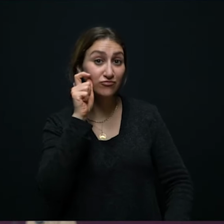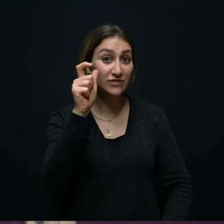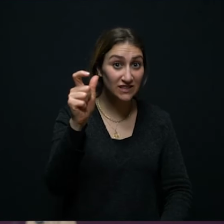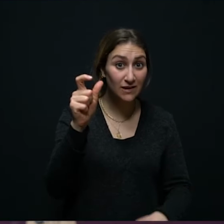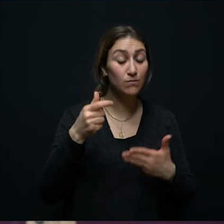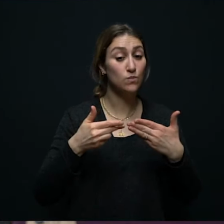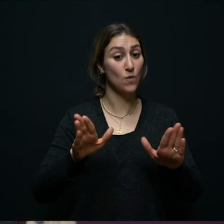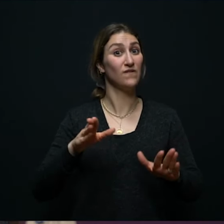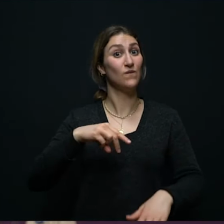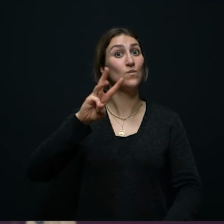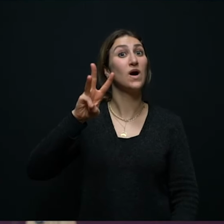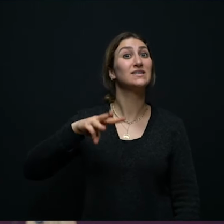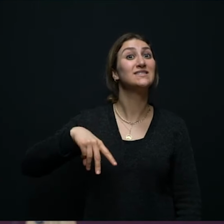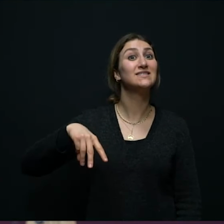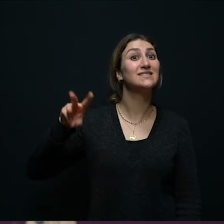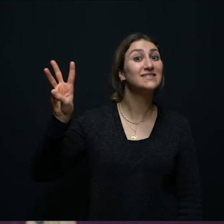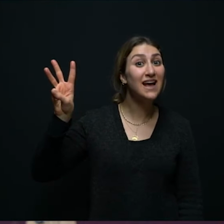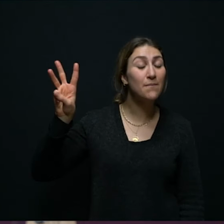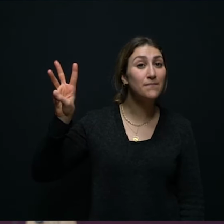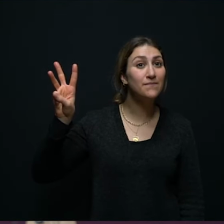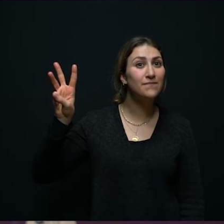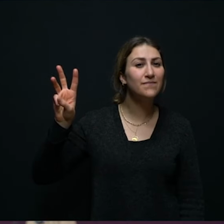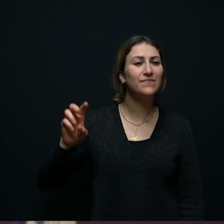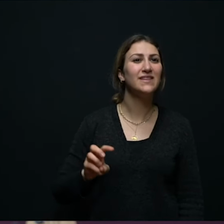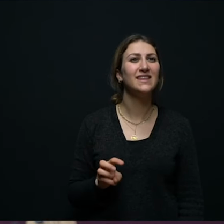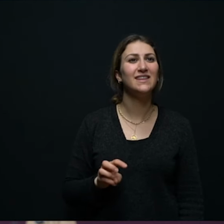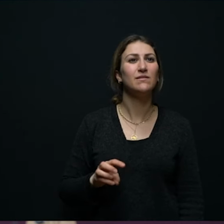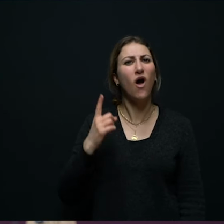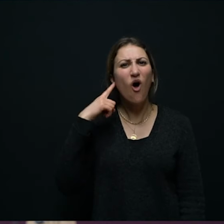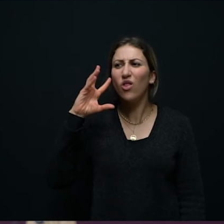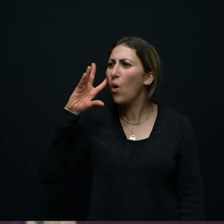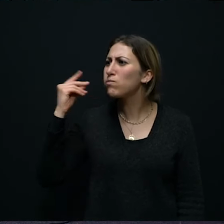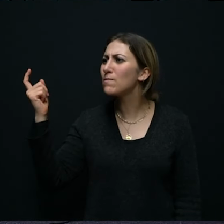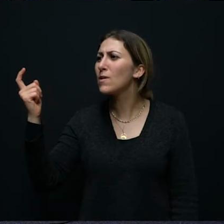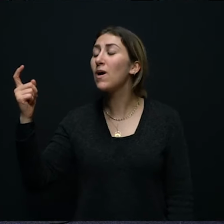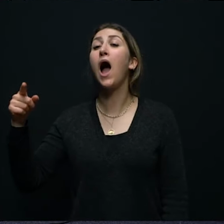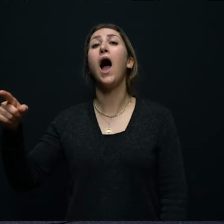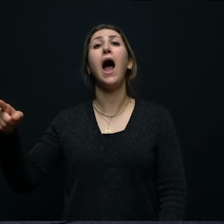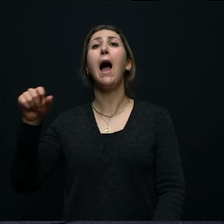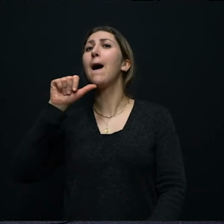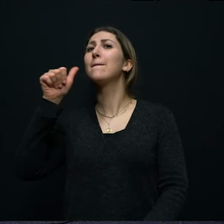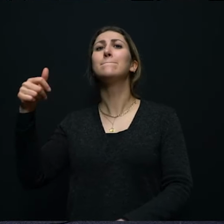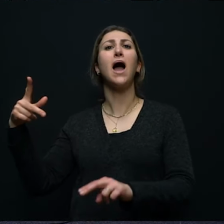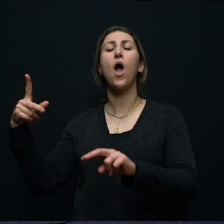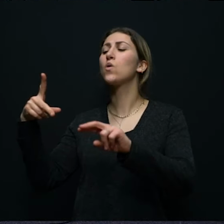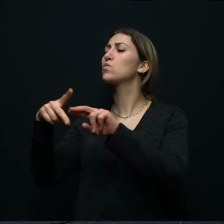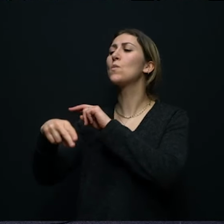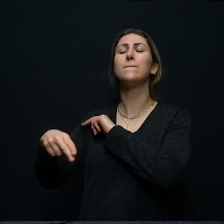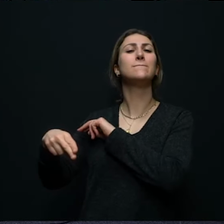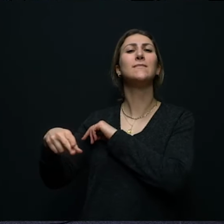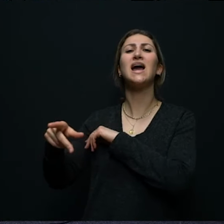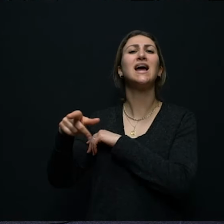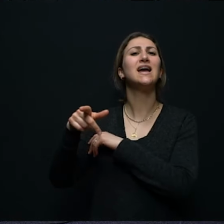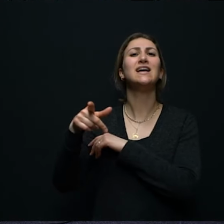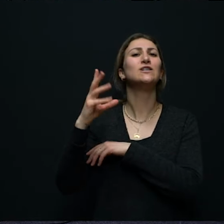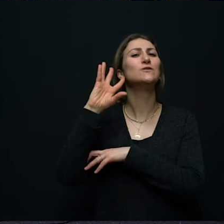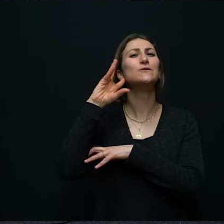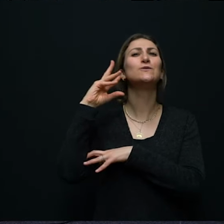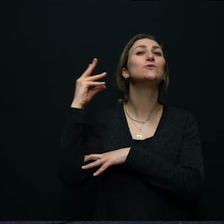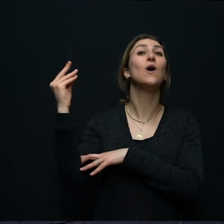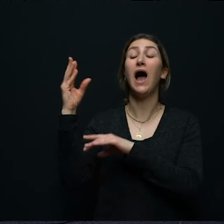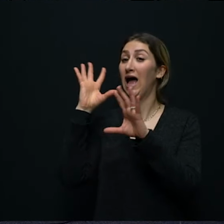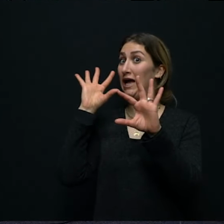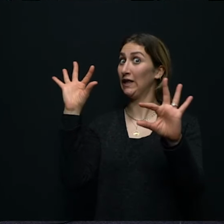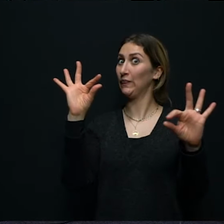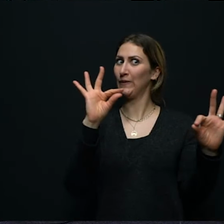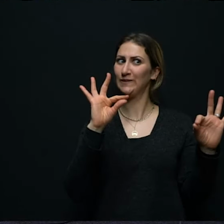à quelqu'un l'a pas mis en silencieux parle à tous ceux qui sont tous ceux qui sont sur le groupe